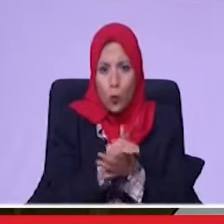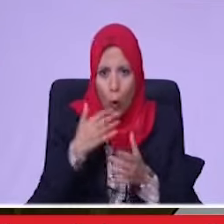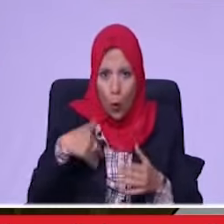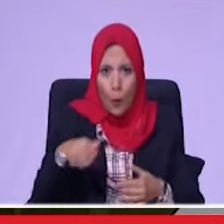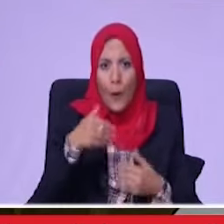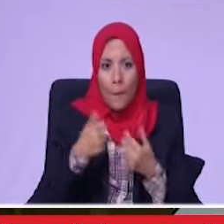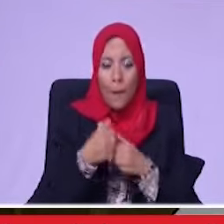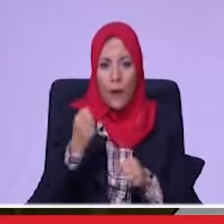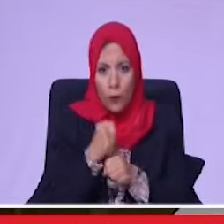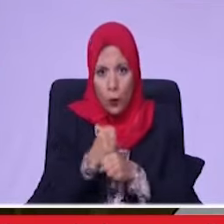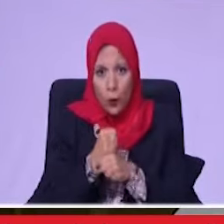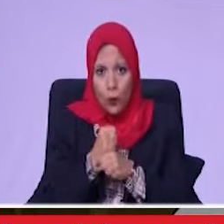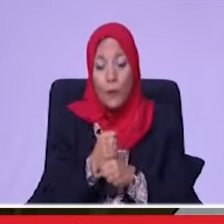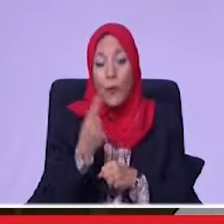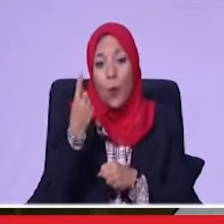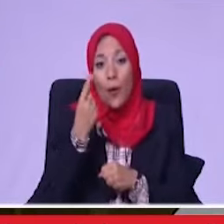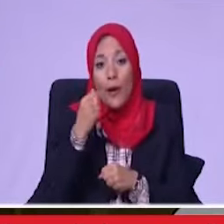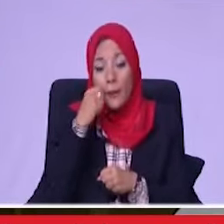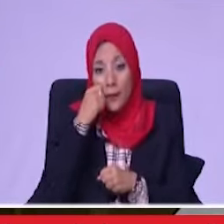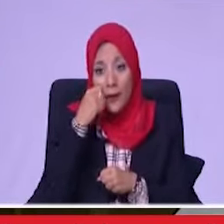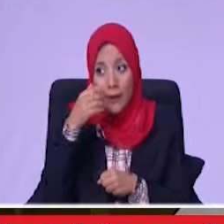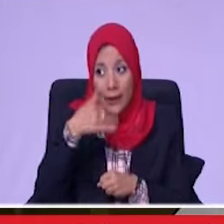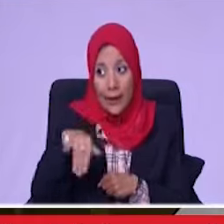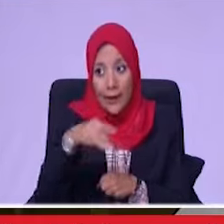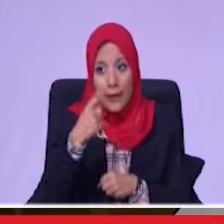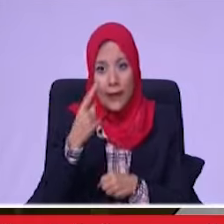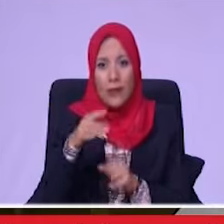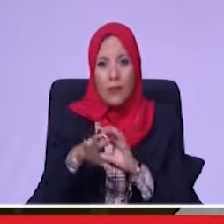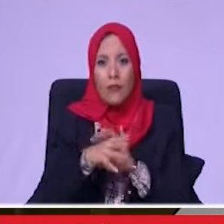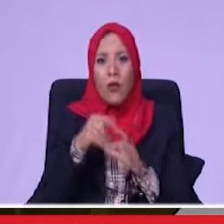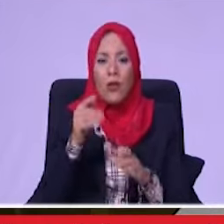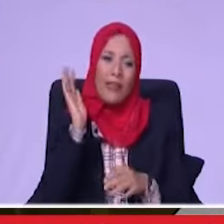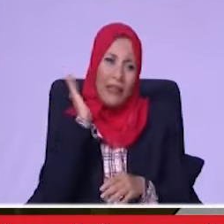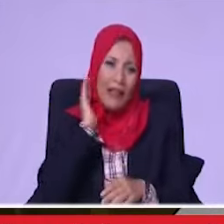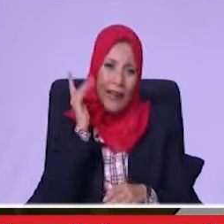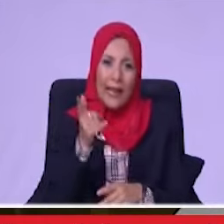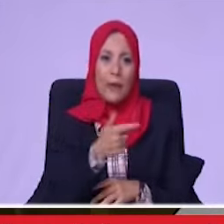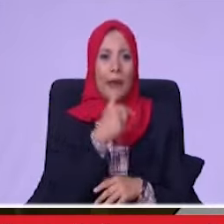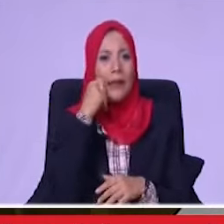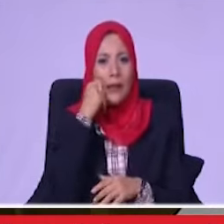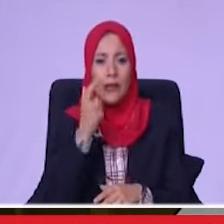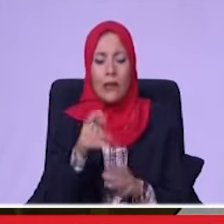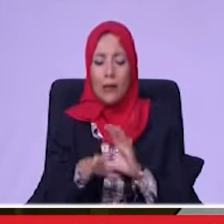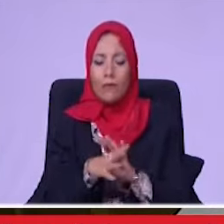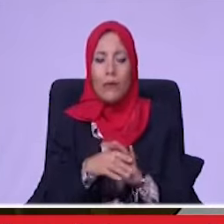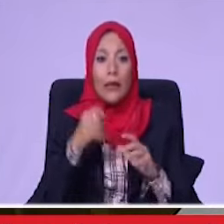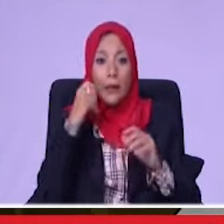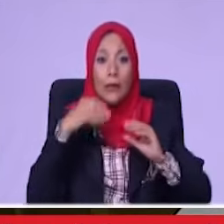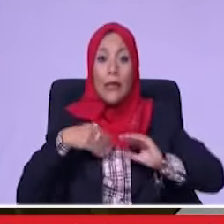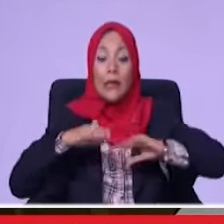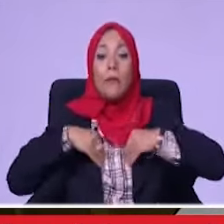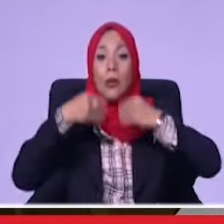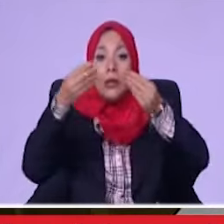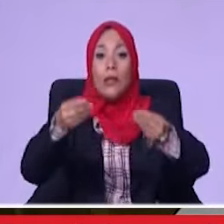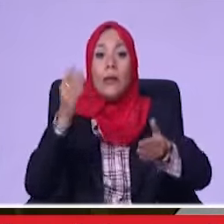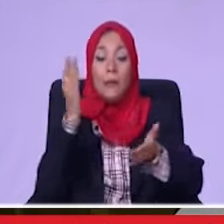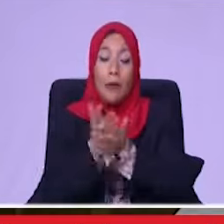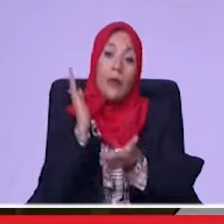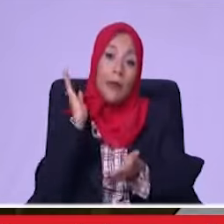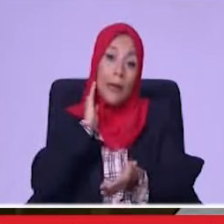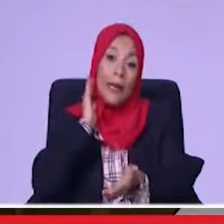الإعداد. واحد من الناس في البداية وفي النهاية هو برنامج خدمي، برنامج يقدم لحضراتكم، بيخدم